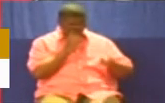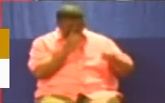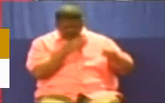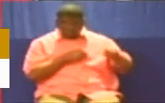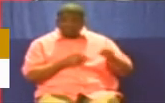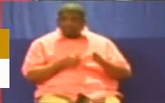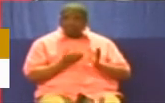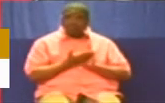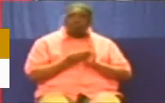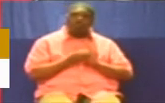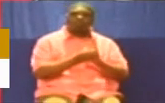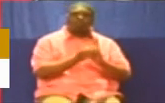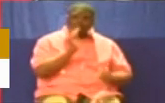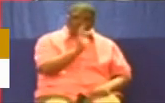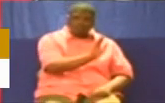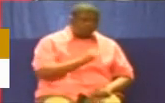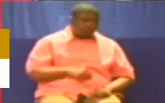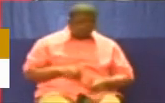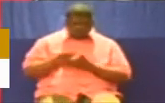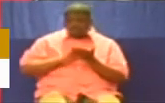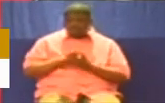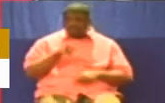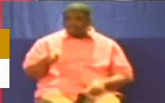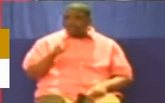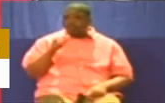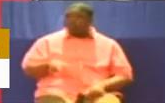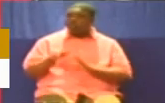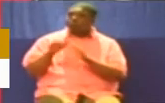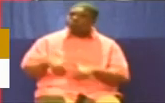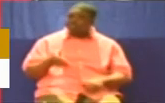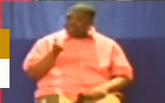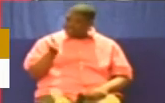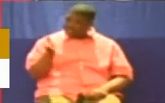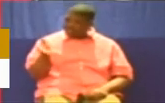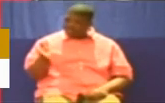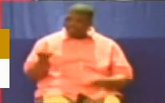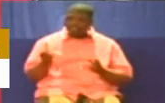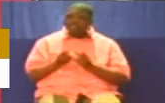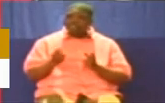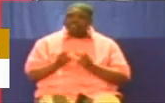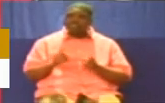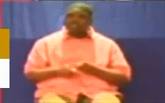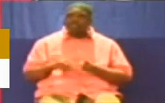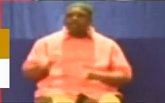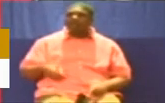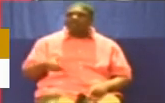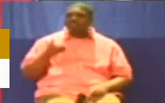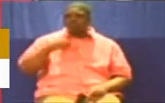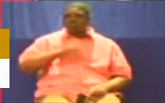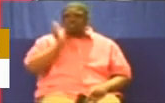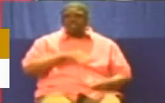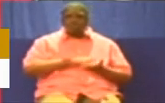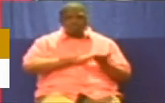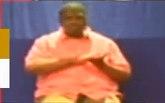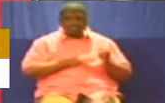tuombe mwongozo wako Mheshimiwa Spika. Kwa misingi ile ile, wabunge hawa Mheshimiwa Spika ni sawasawa na principal officer wa serikali,